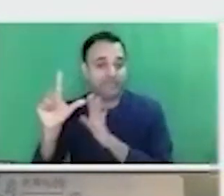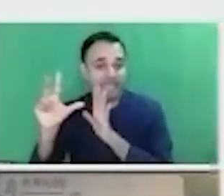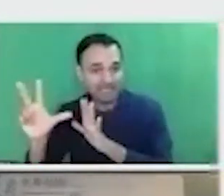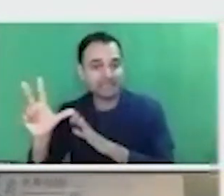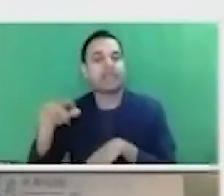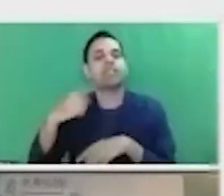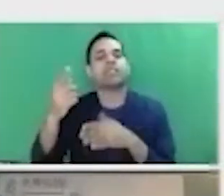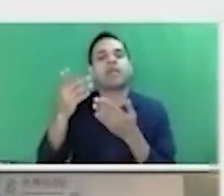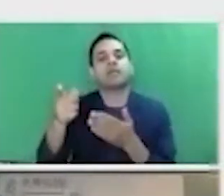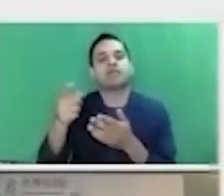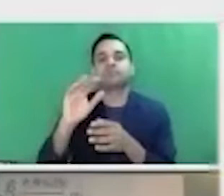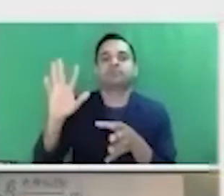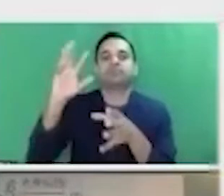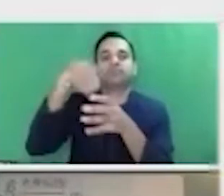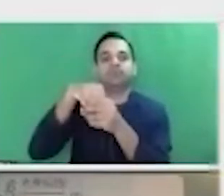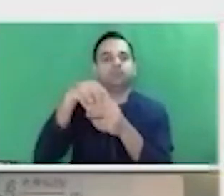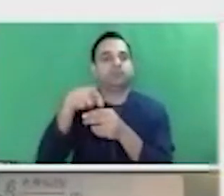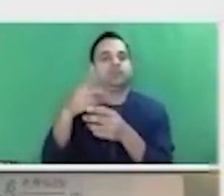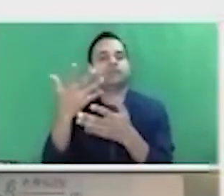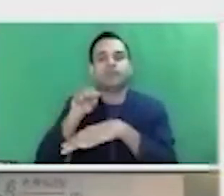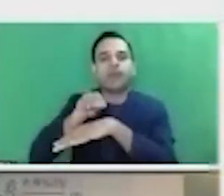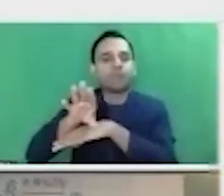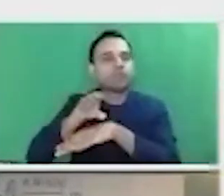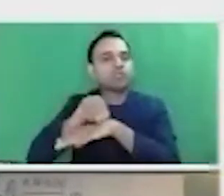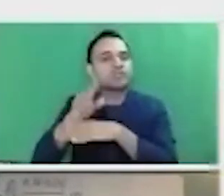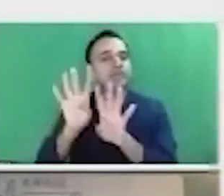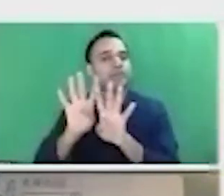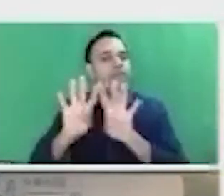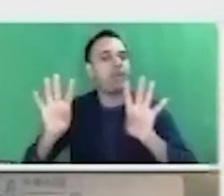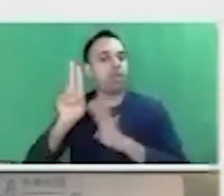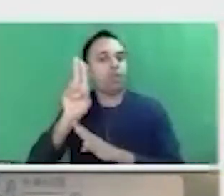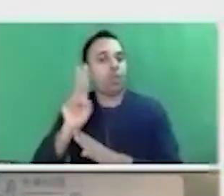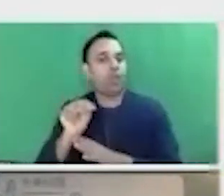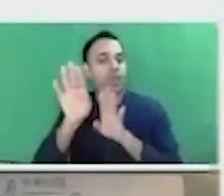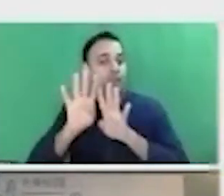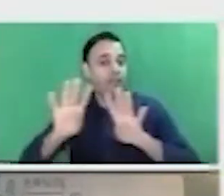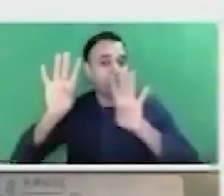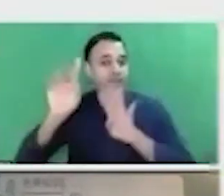لتطوير حقوق الإنسان في الكاريبيان،